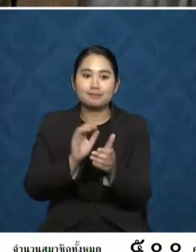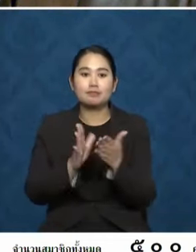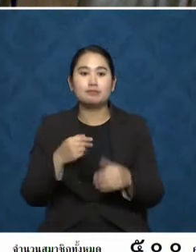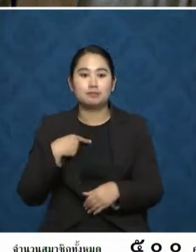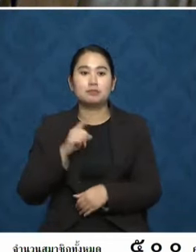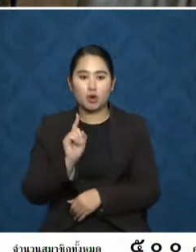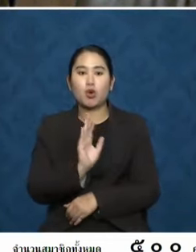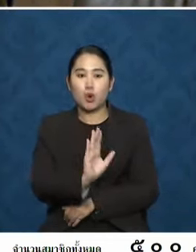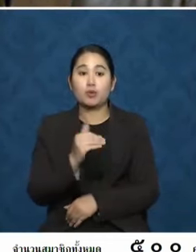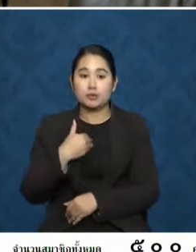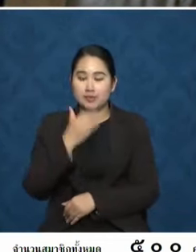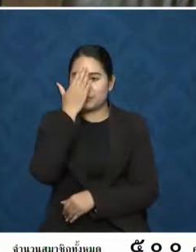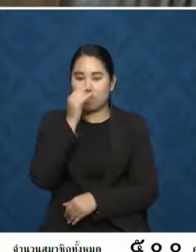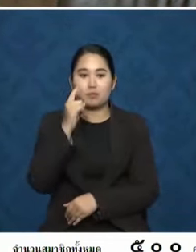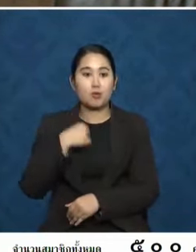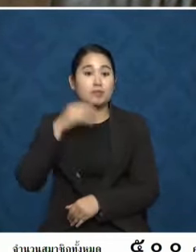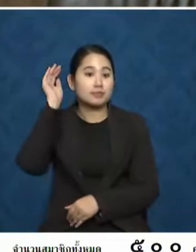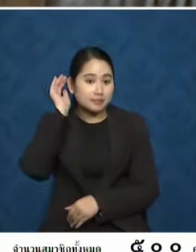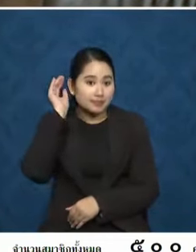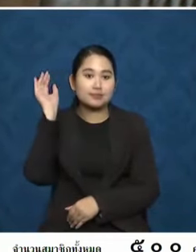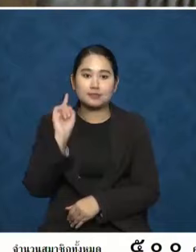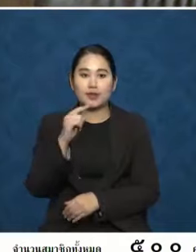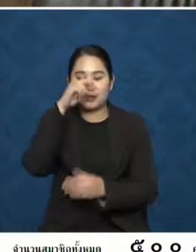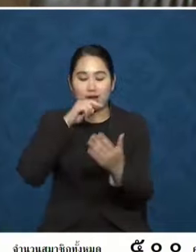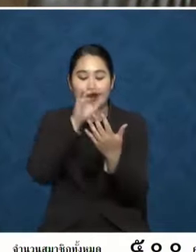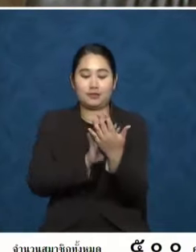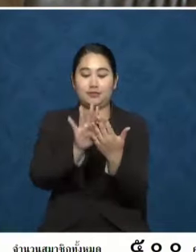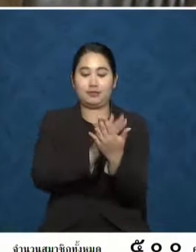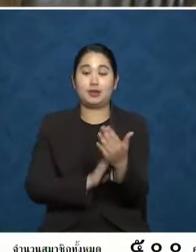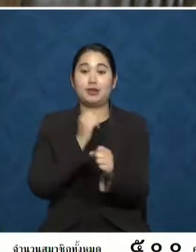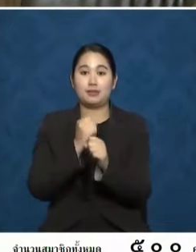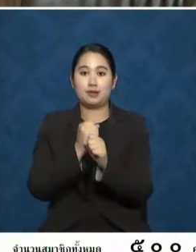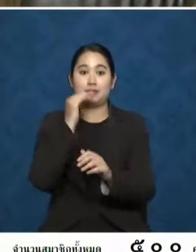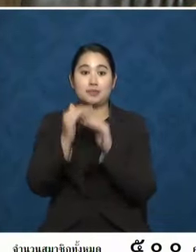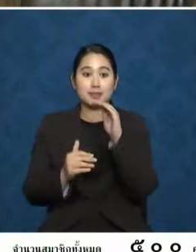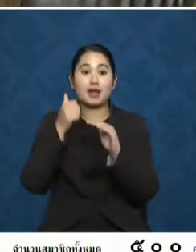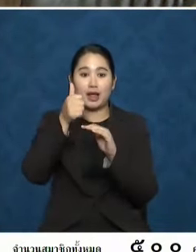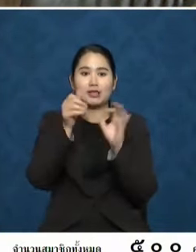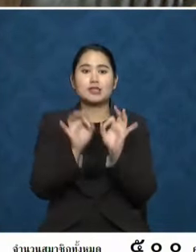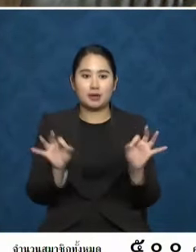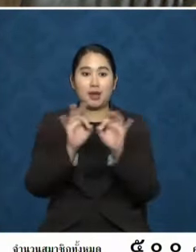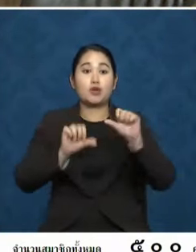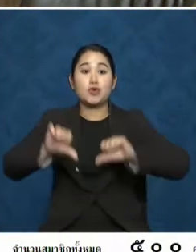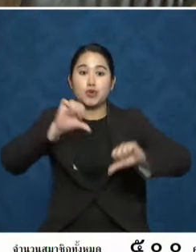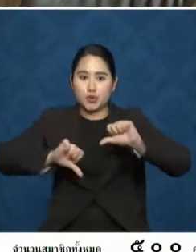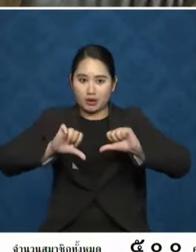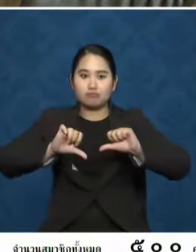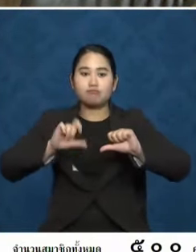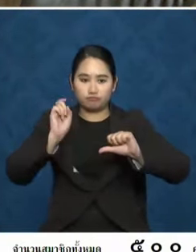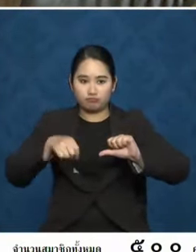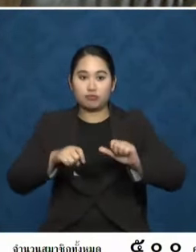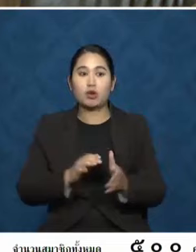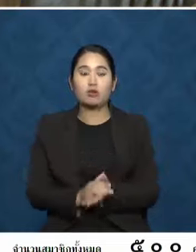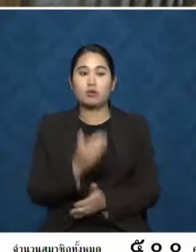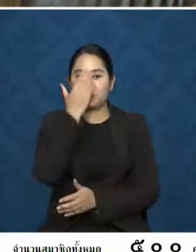เปนประยช์กัท่านมากเพราะผมมความเชื่อว่า ประเทศไย จากก้าวหน้าได้ ต้องเอาวิทยาศาตนำหน้าเพรทุกวนน